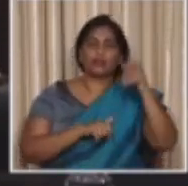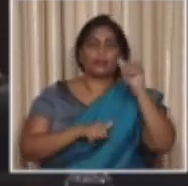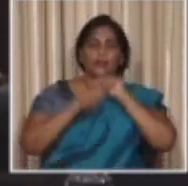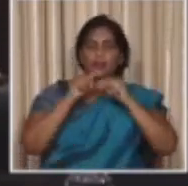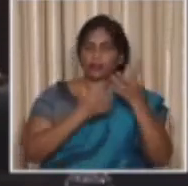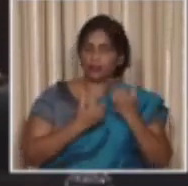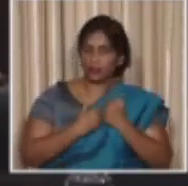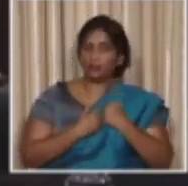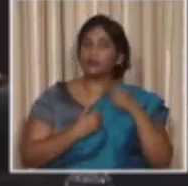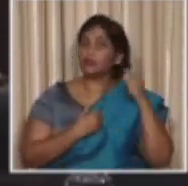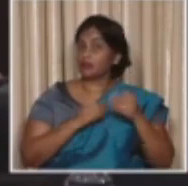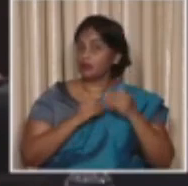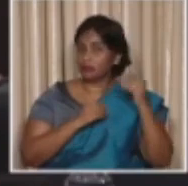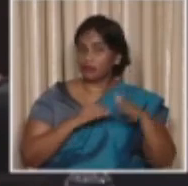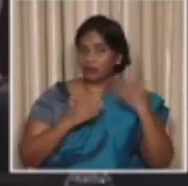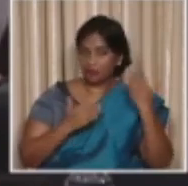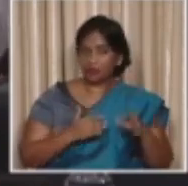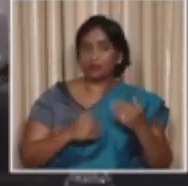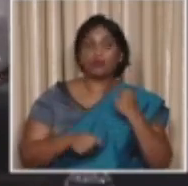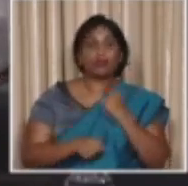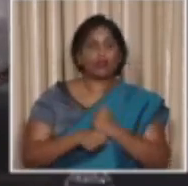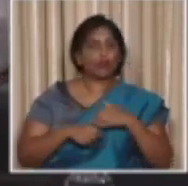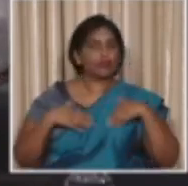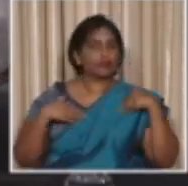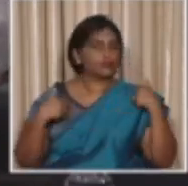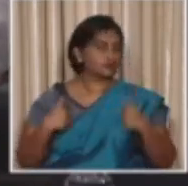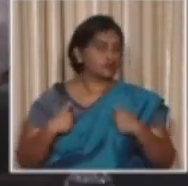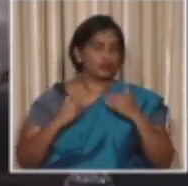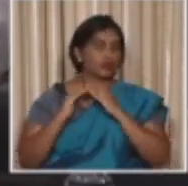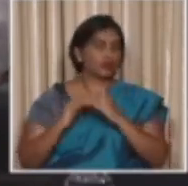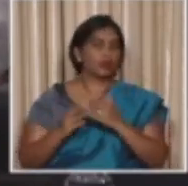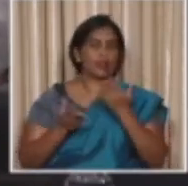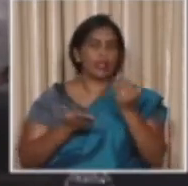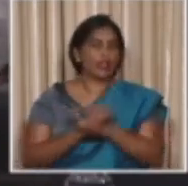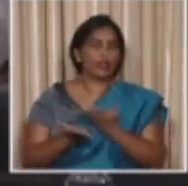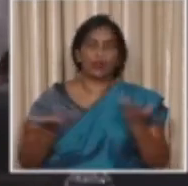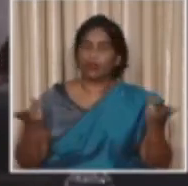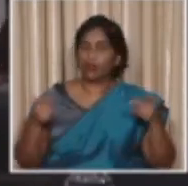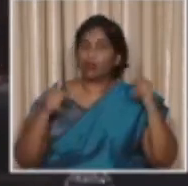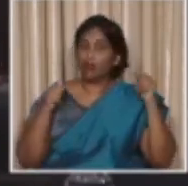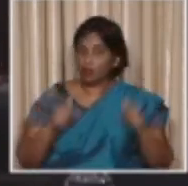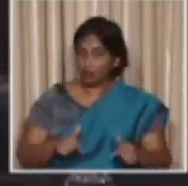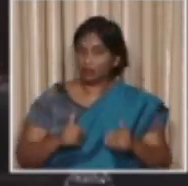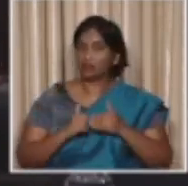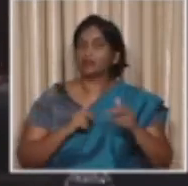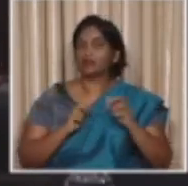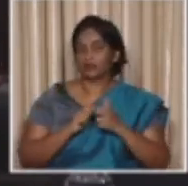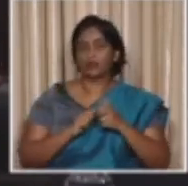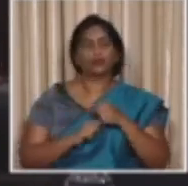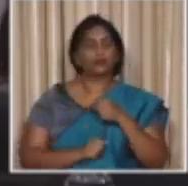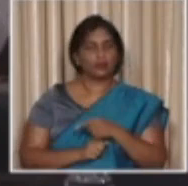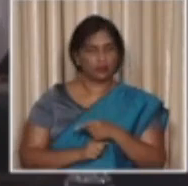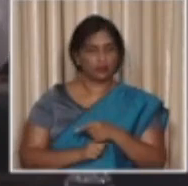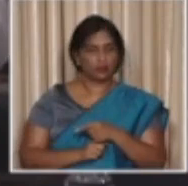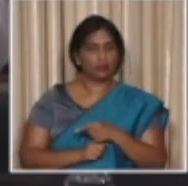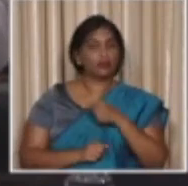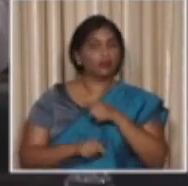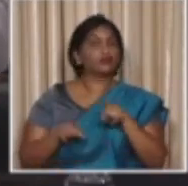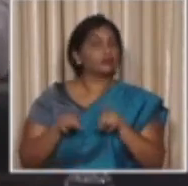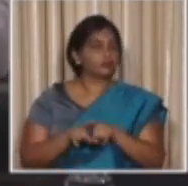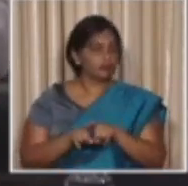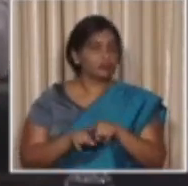දාගන්නවා. ඉතින් එතෙන්ට ගියාට පස්සේ රජේ සෞඛ්‍ය පද්ධතියක් ඉතුරු වෙන්නේ නැහැ. අද මේ ඇතිලා තියෙන ඒ තත්ත්වේ ඒක